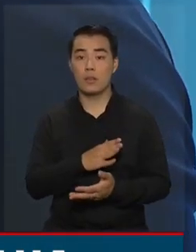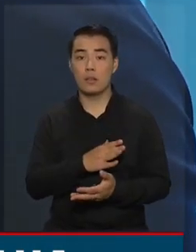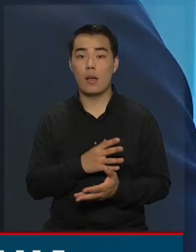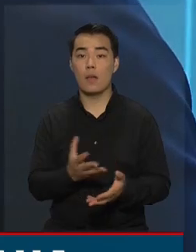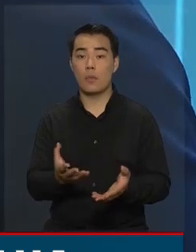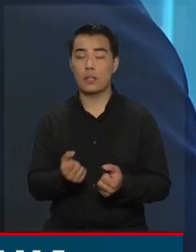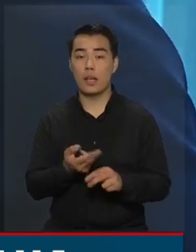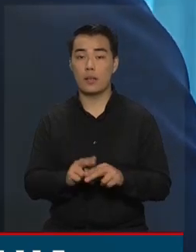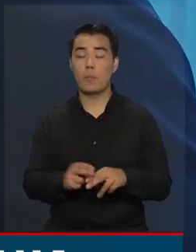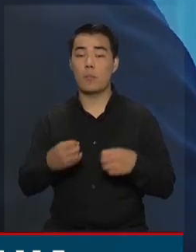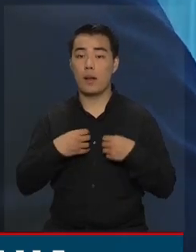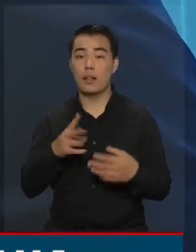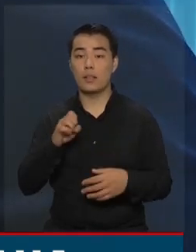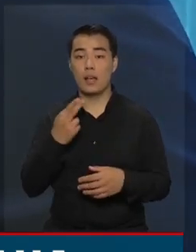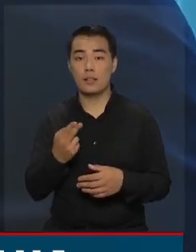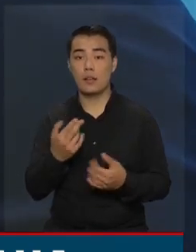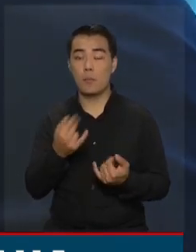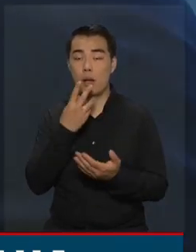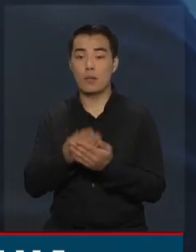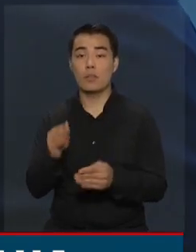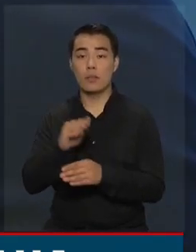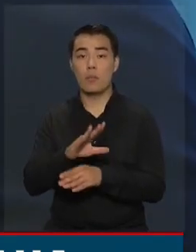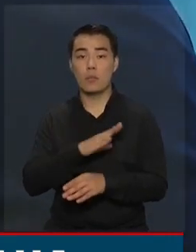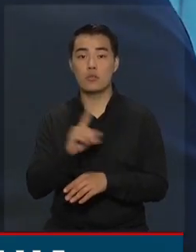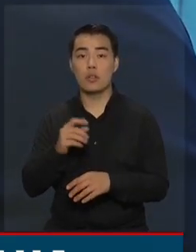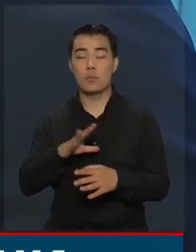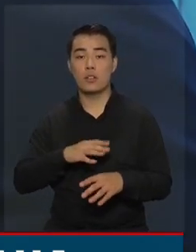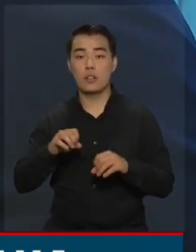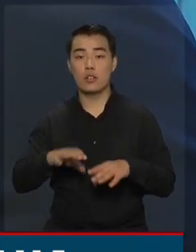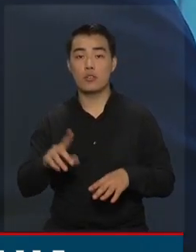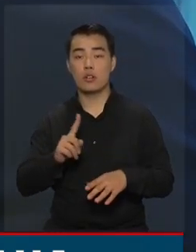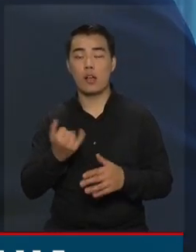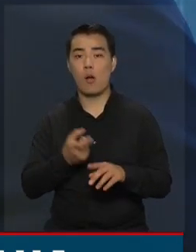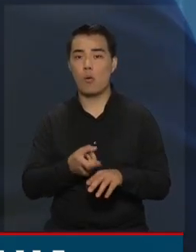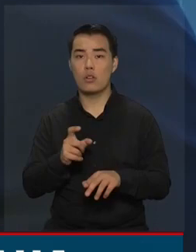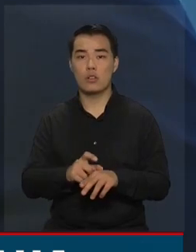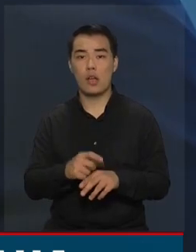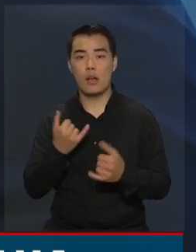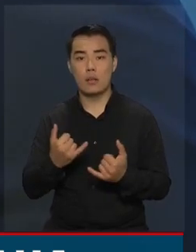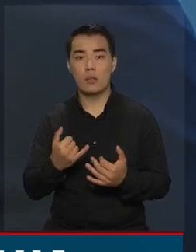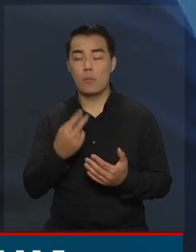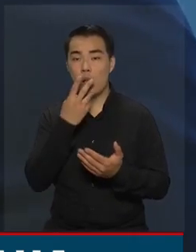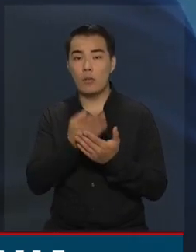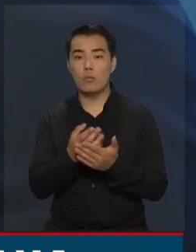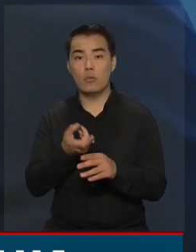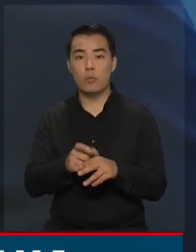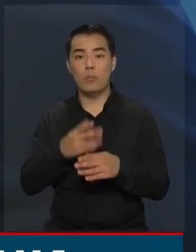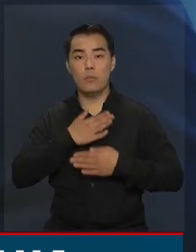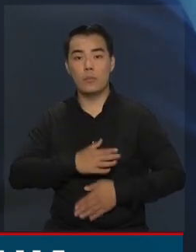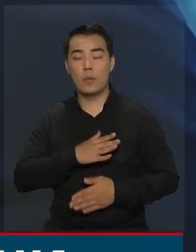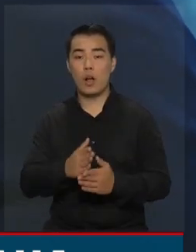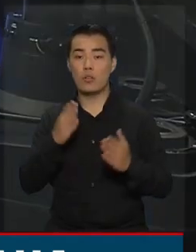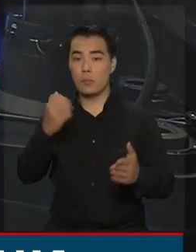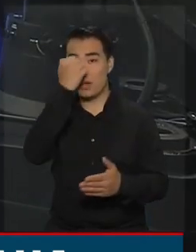обретения этого праздника национального статуса, к чему мы пришли. Я считаю, что очень, очень даже существенные результаты. Вам большое